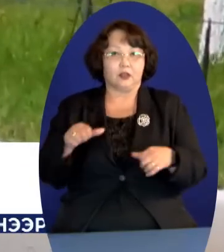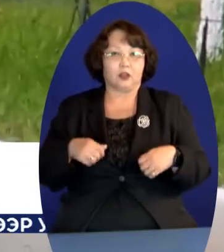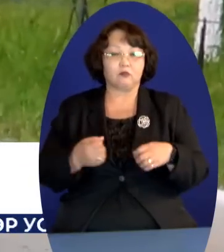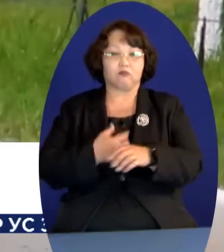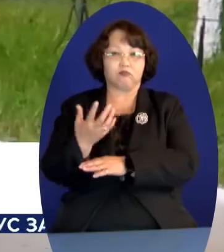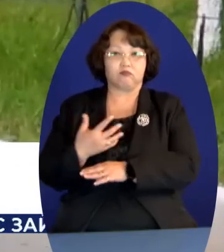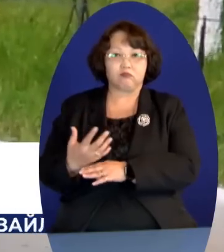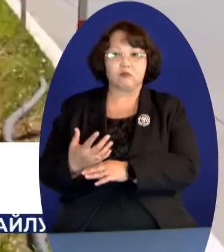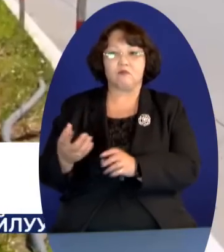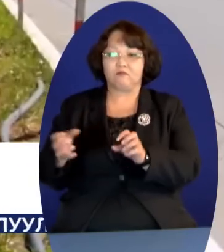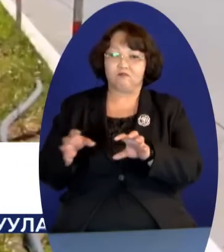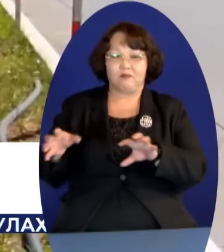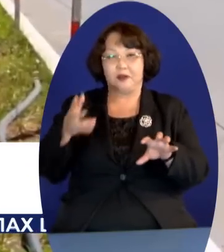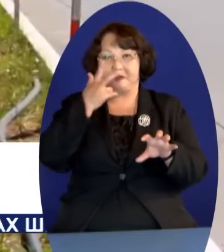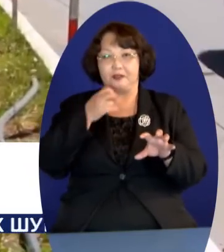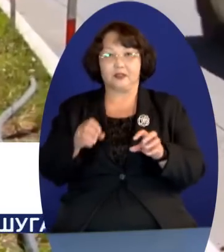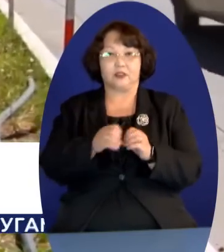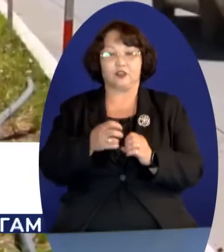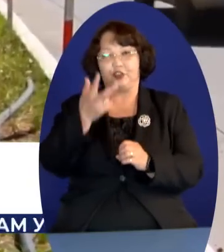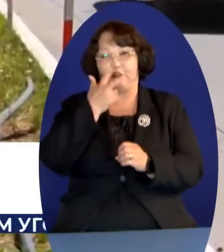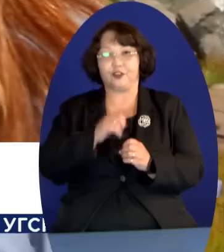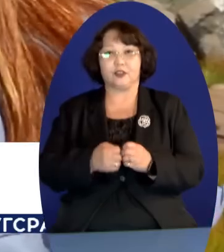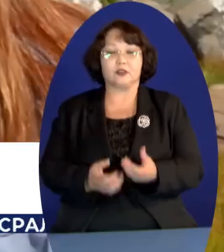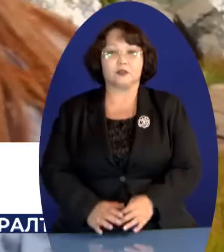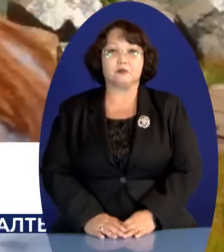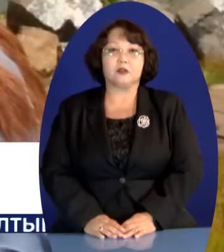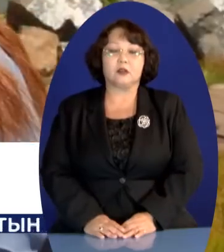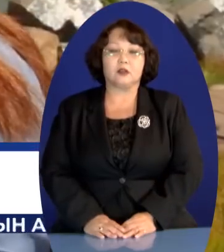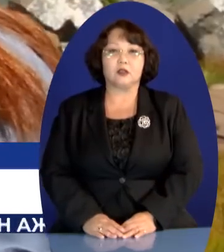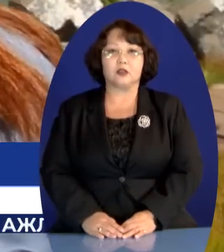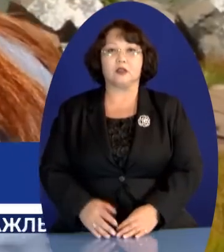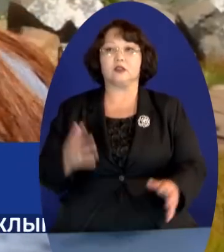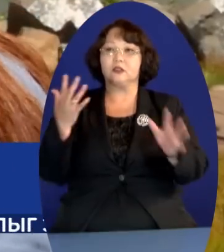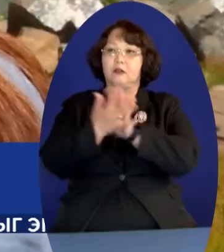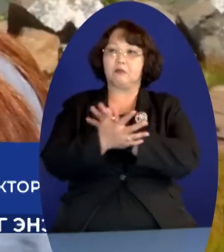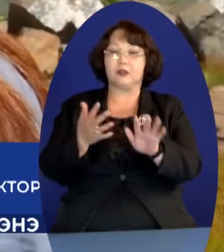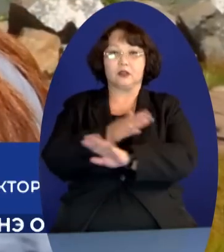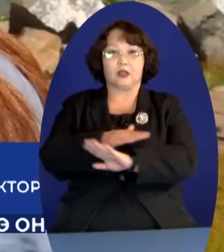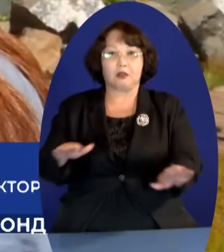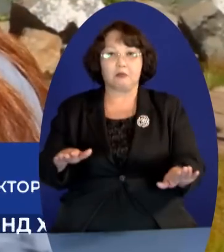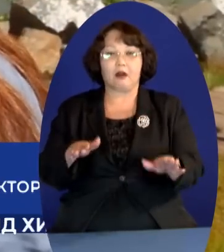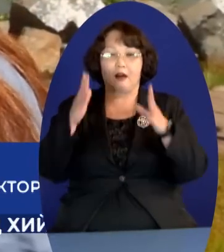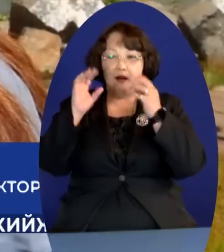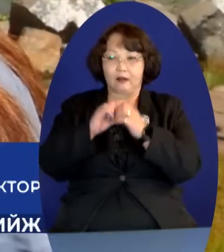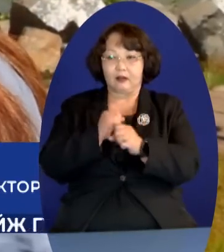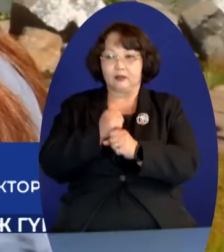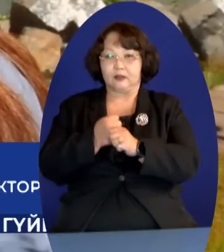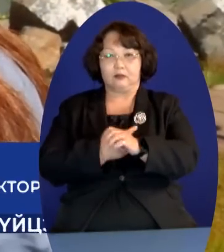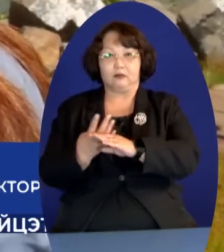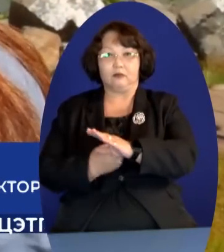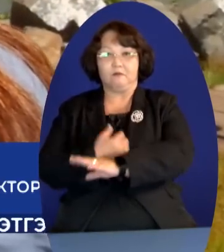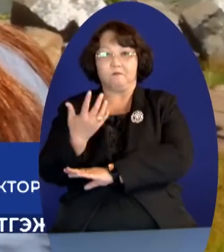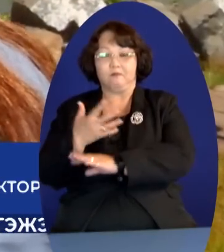болон бүлэг сөөг ургамлан ашлахаар ойсон байна. Нийтийн эзэмшлийн зан талбай ашлага үйлчлэгэн дээрээ бид нэр төлхөө илүү анхааран